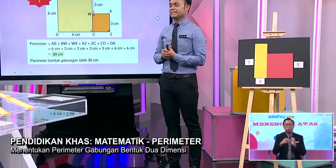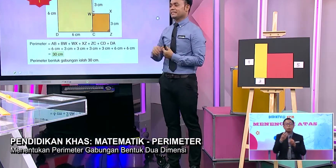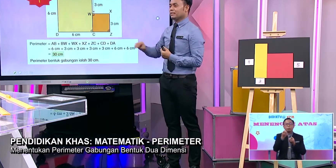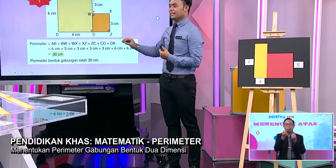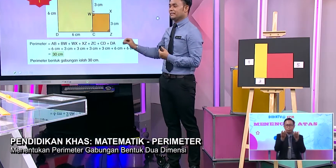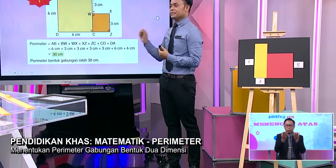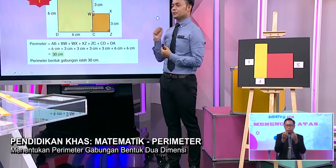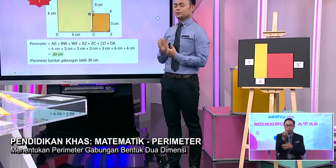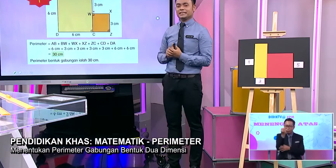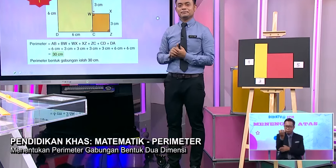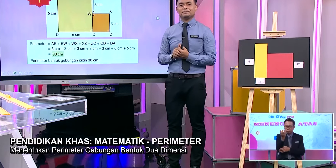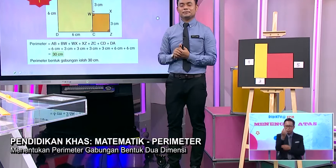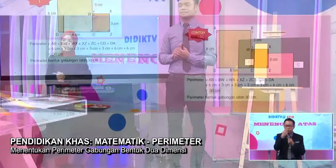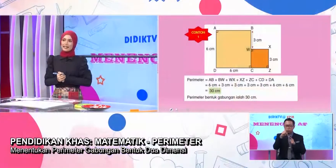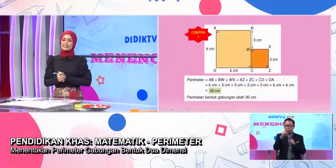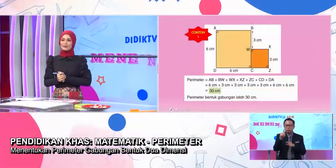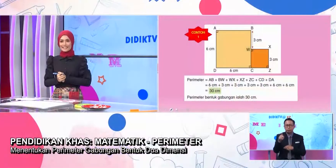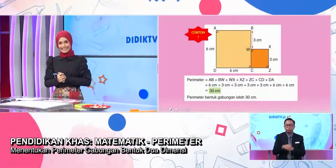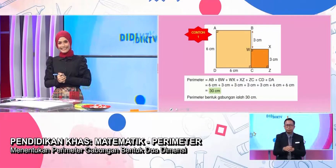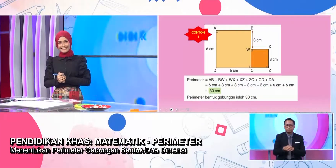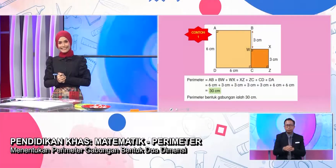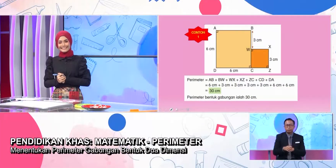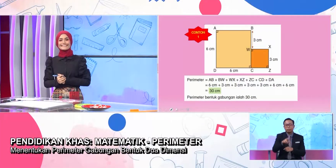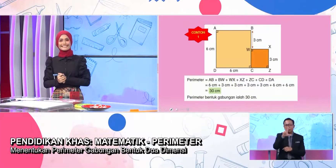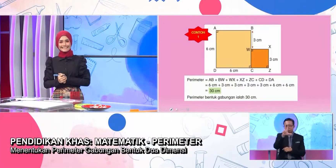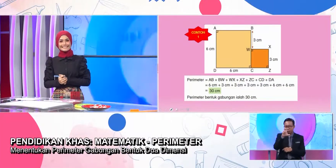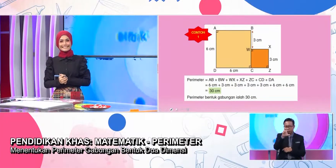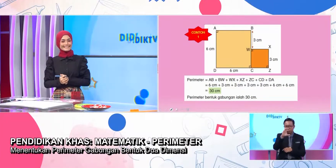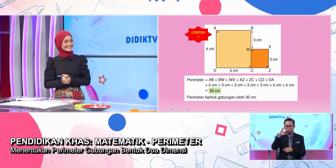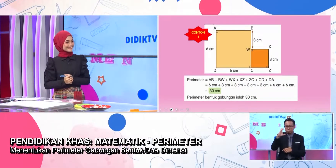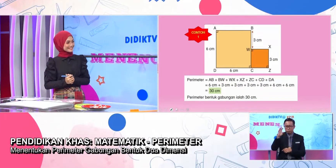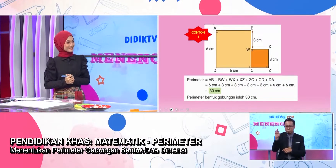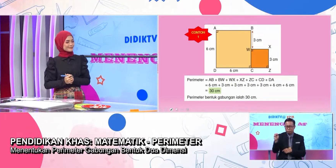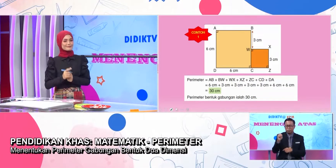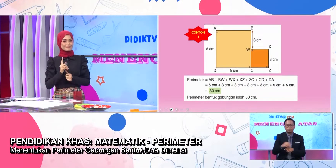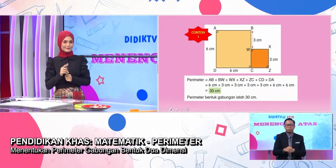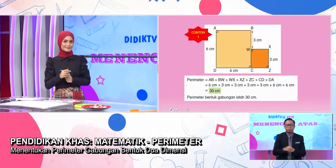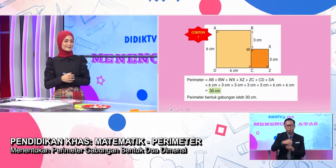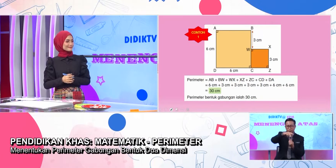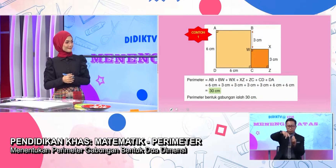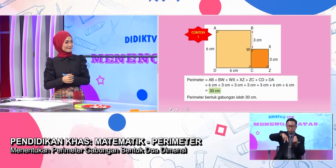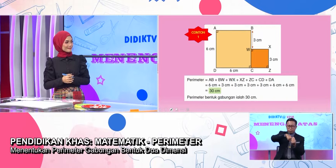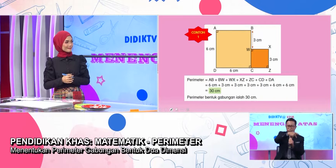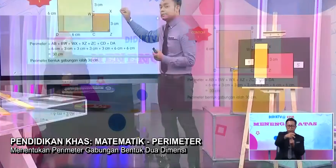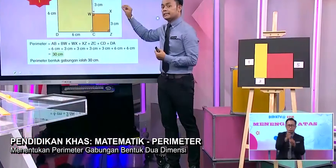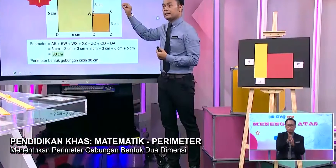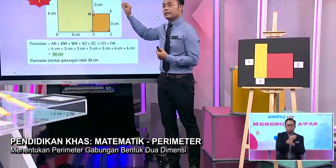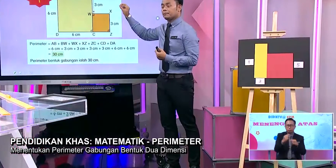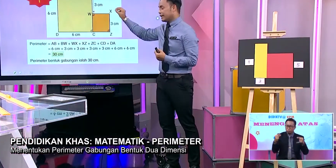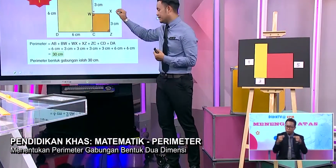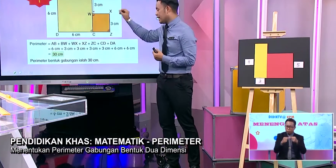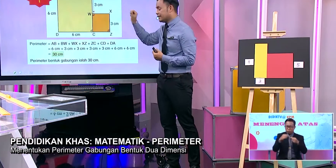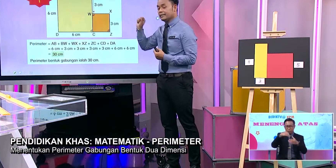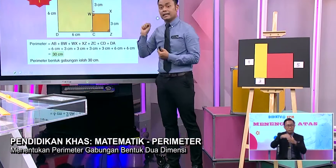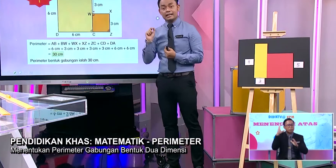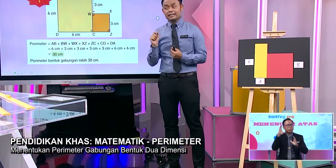jawabannya 30 cm cm jadi thermite bentuk gabungan di dalam